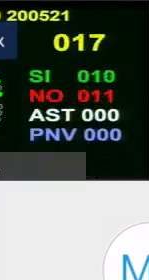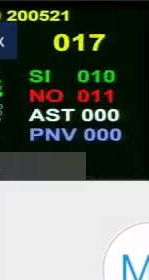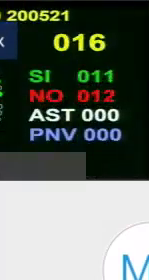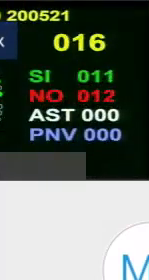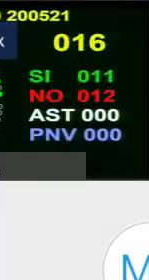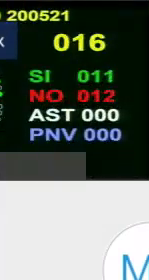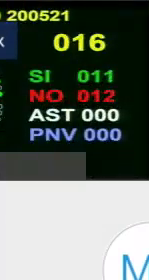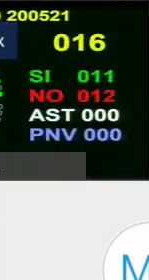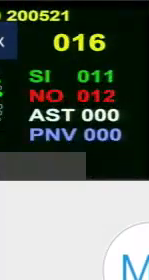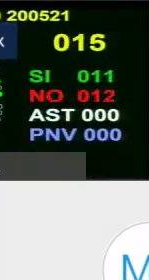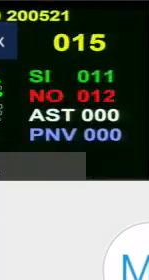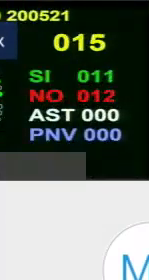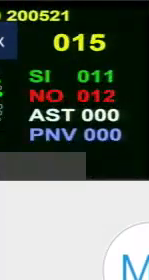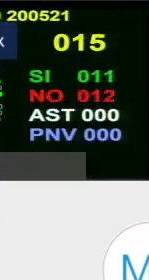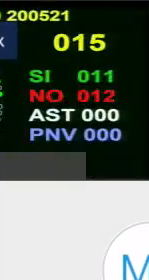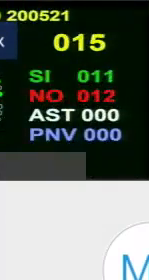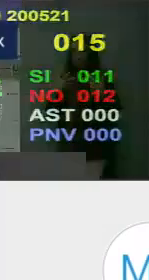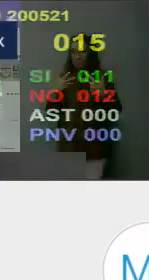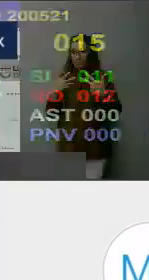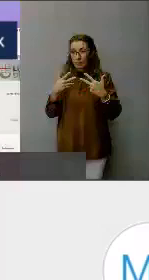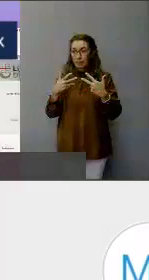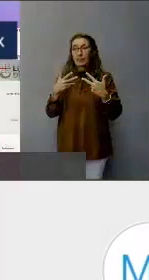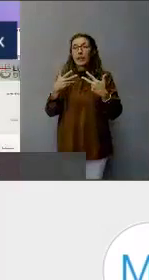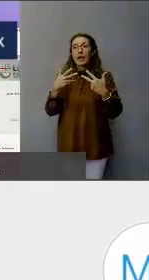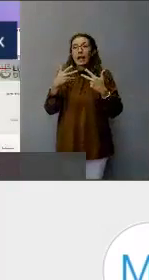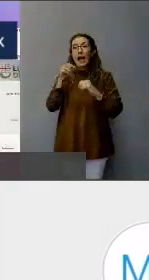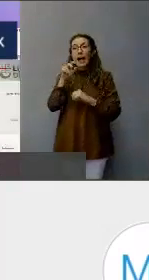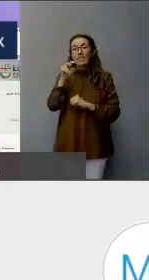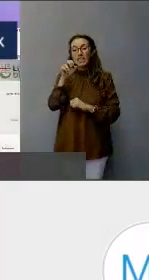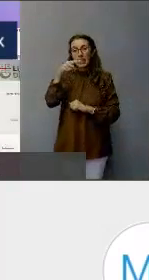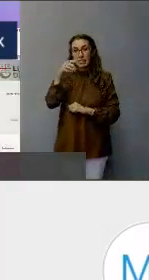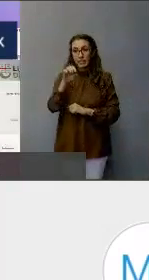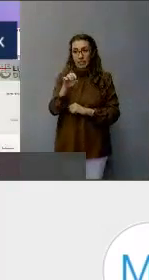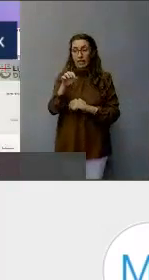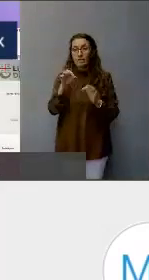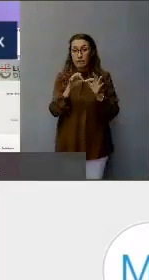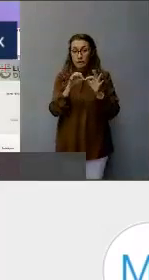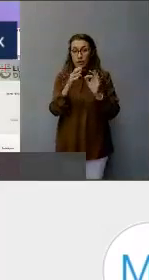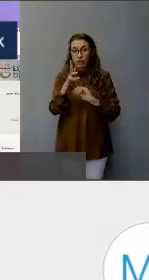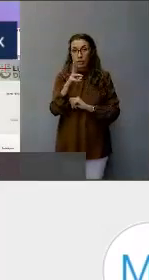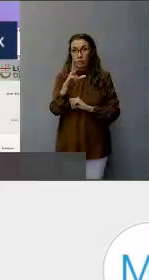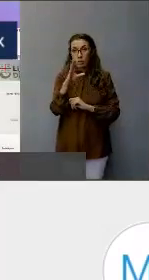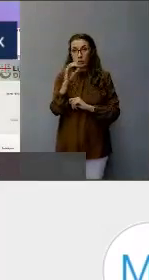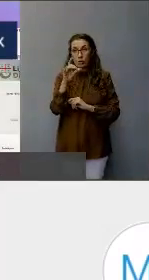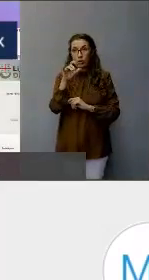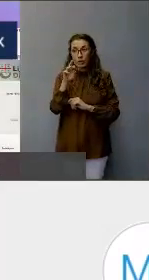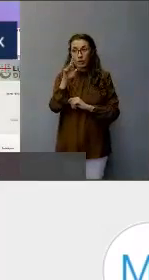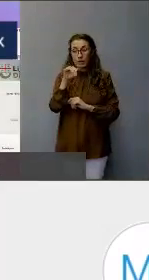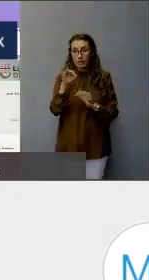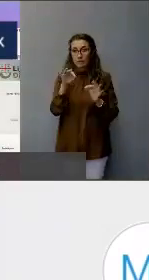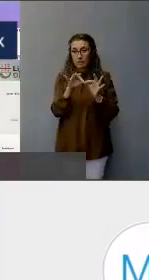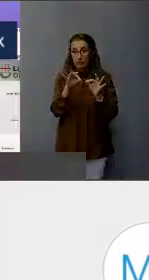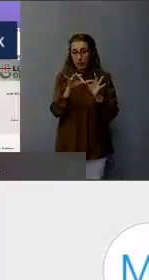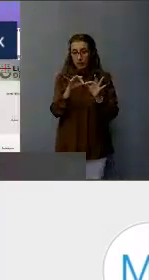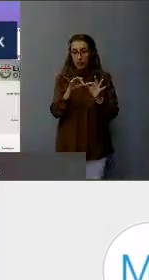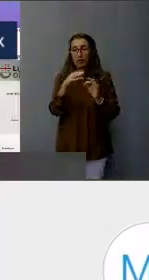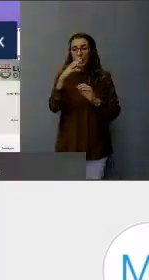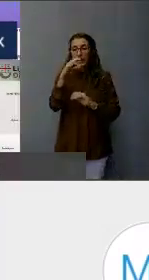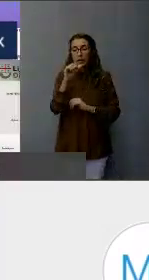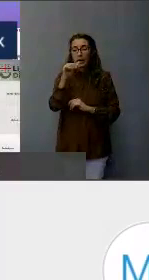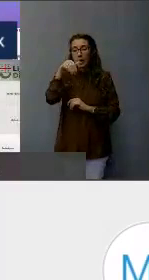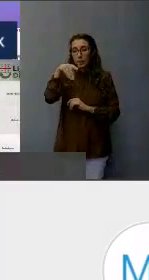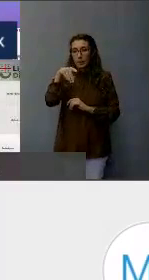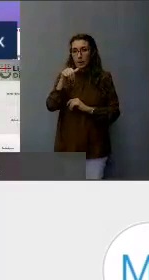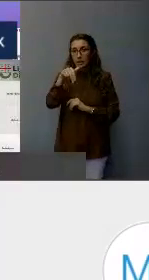da remoto su 200 correvo eletto grazie così era bruccoleri consigliere